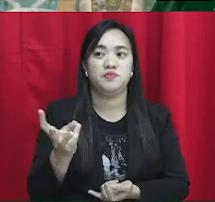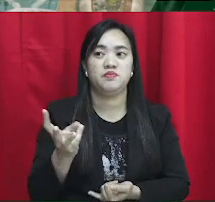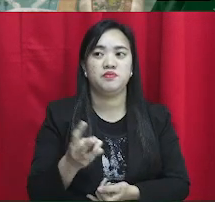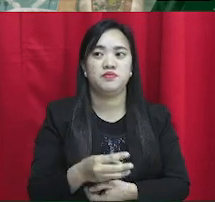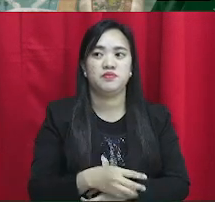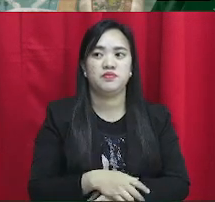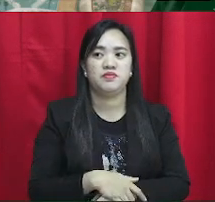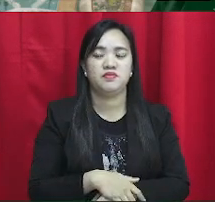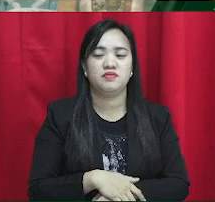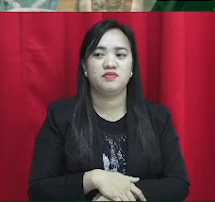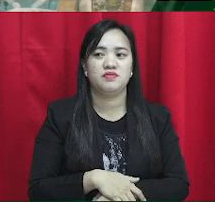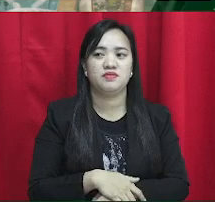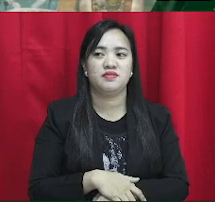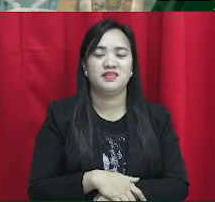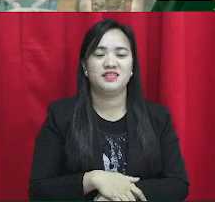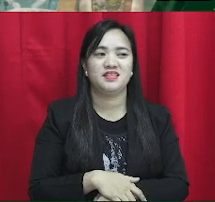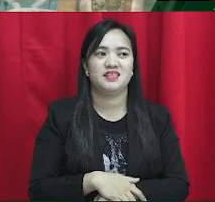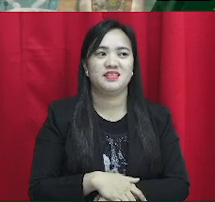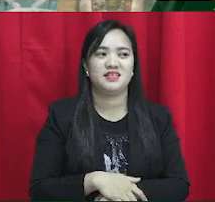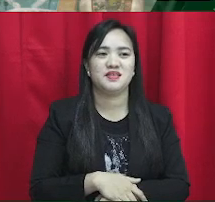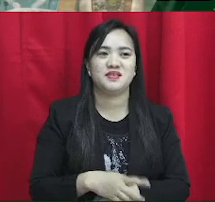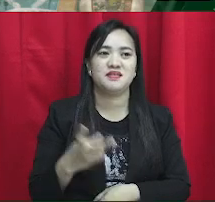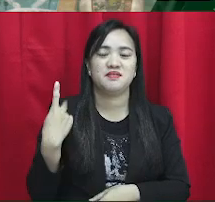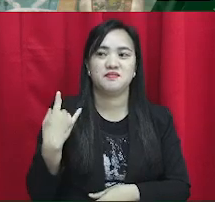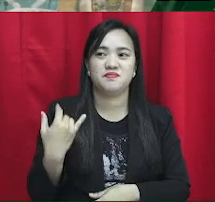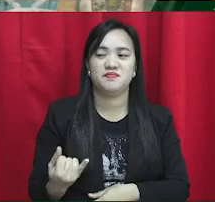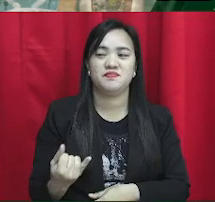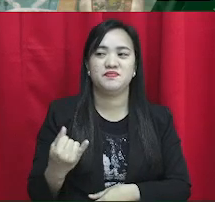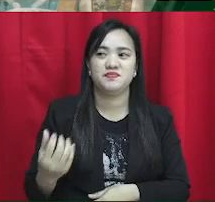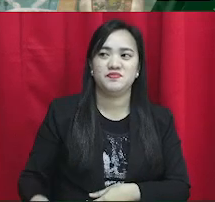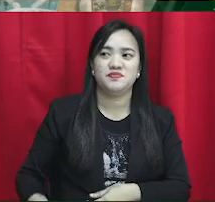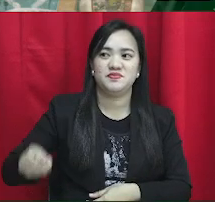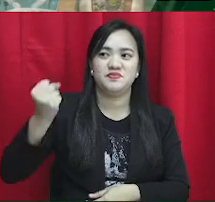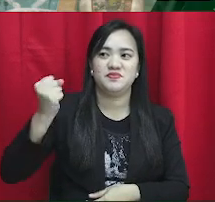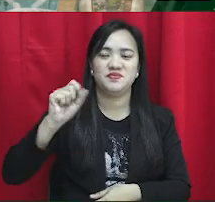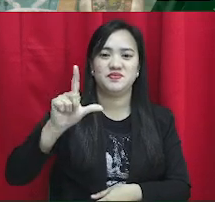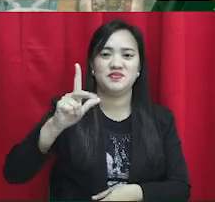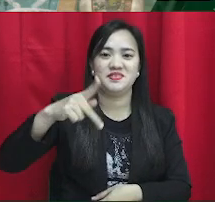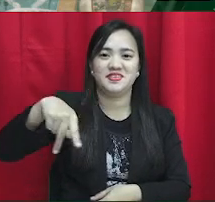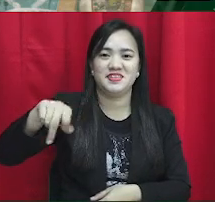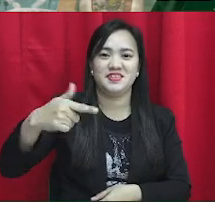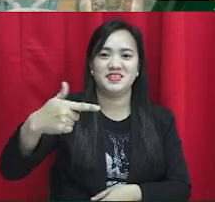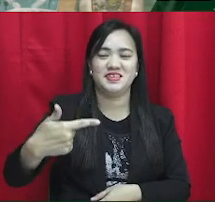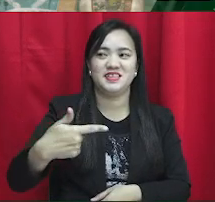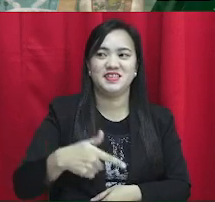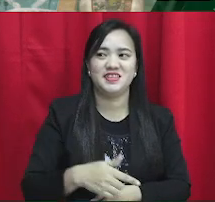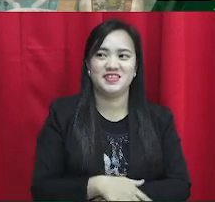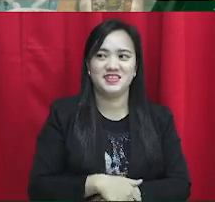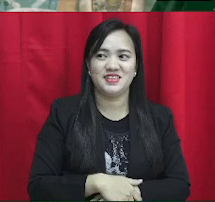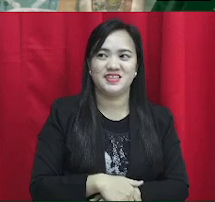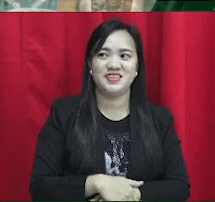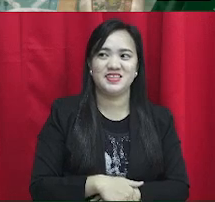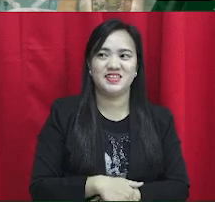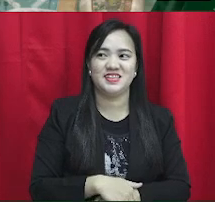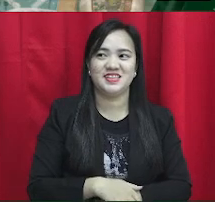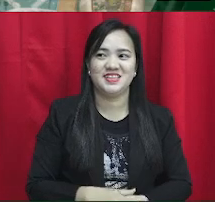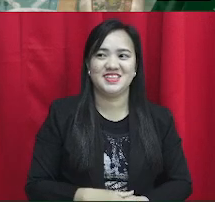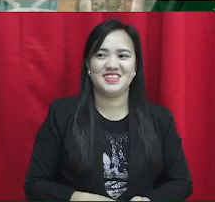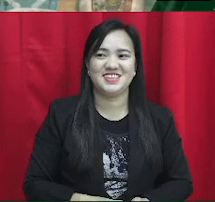ng LPG. Nahiya naman ako. Okay lang, binubuhat LPG ha?